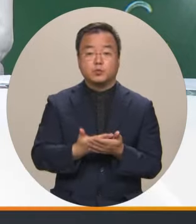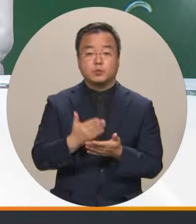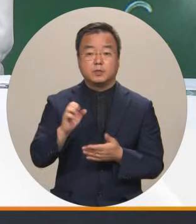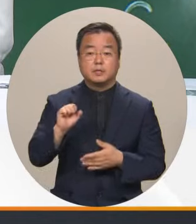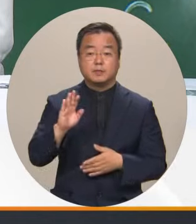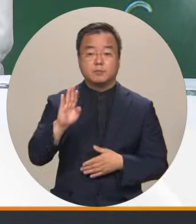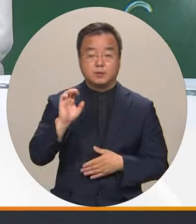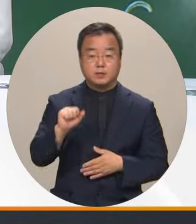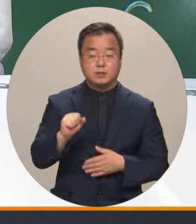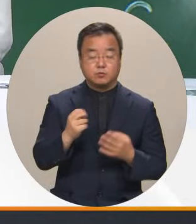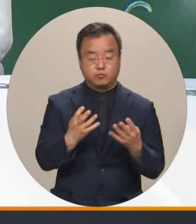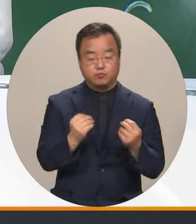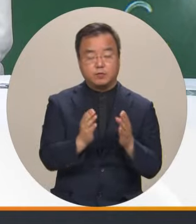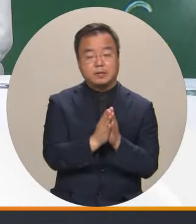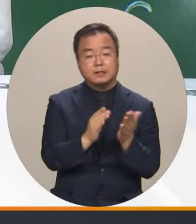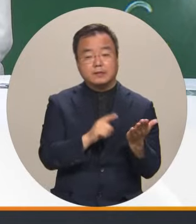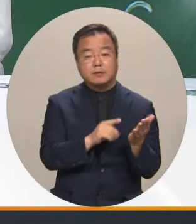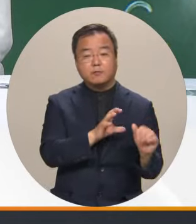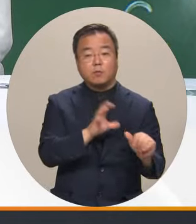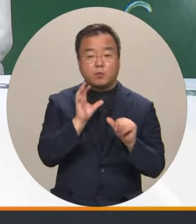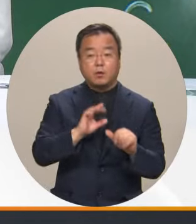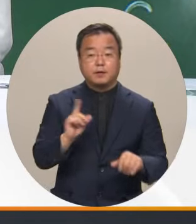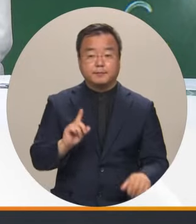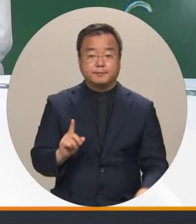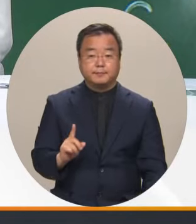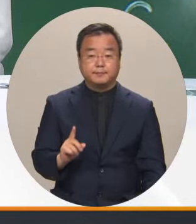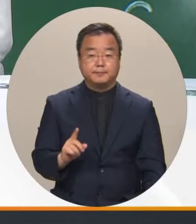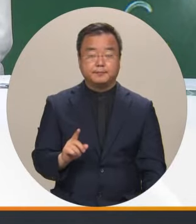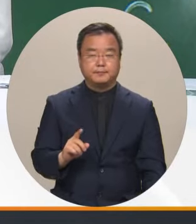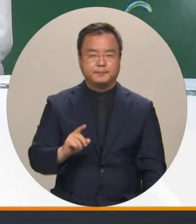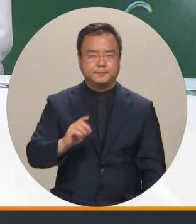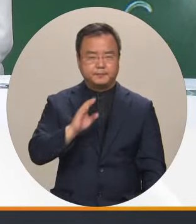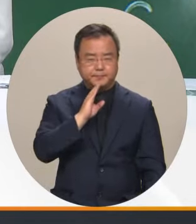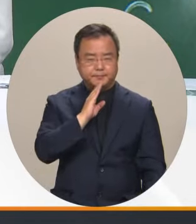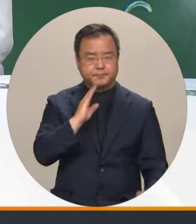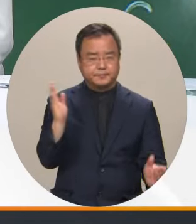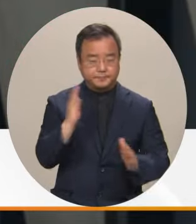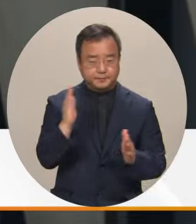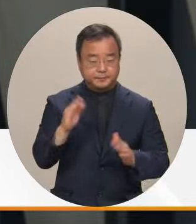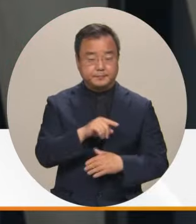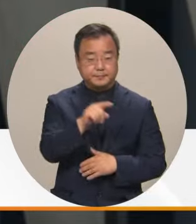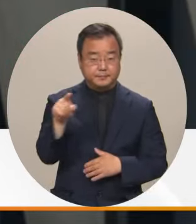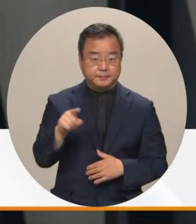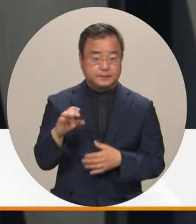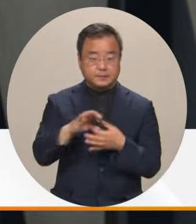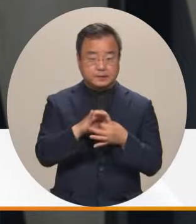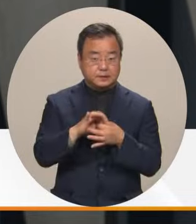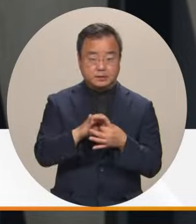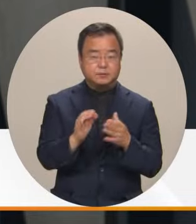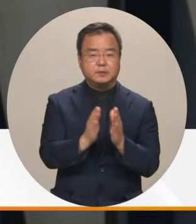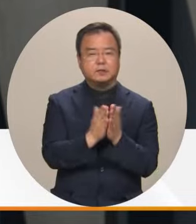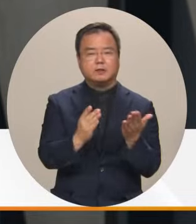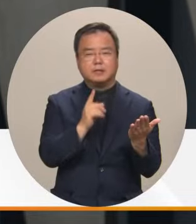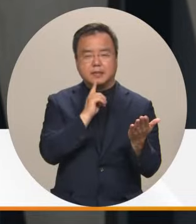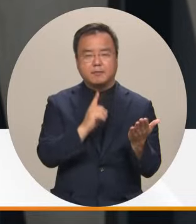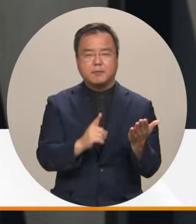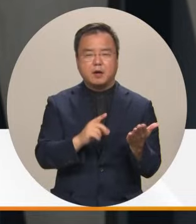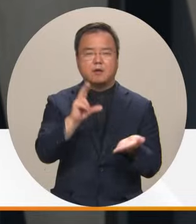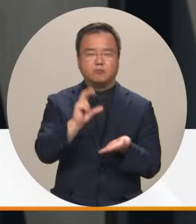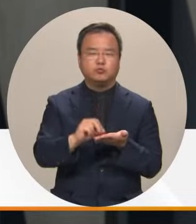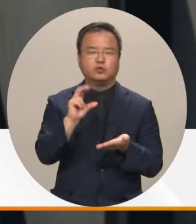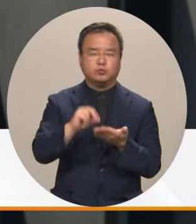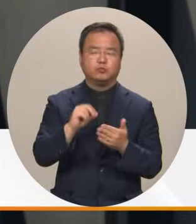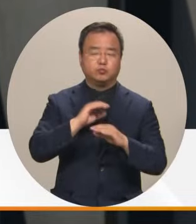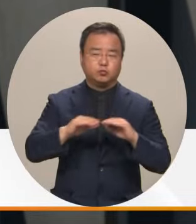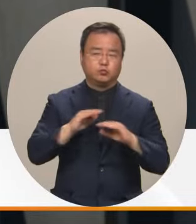교재 수학에서는 어떻게 하면 잘 활용할 수 있습니까 어 사실 학생들이 연계 교재라고 하면 문제 풀기에 급급한